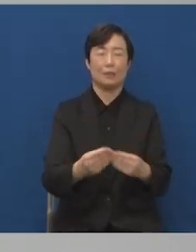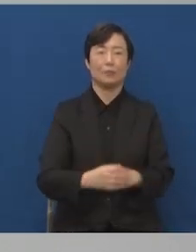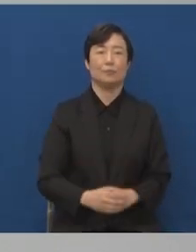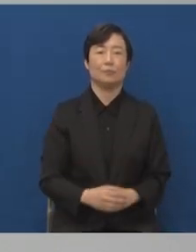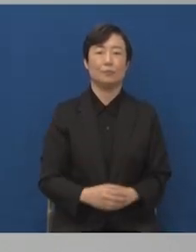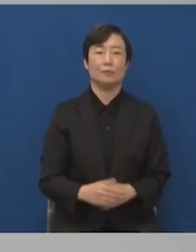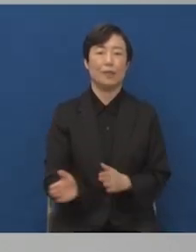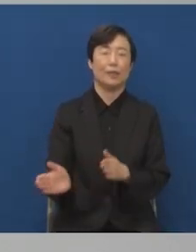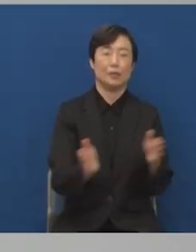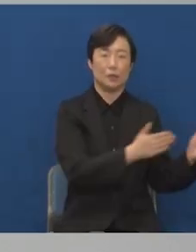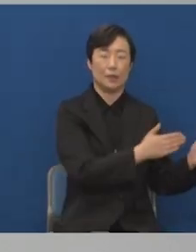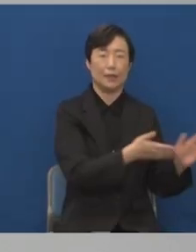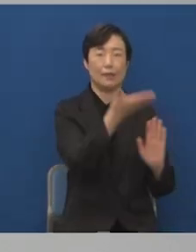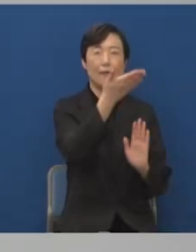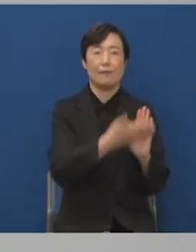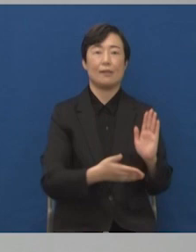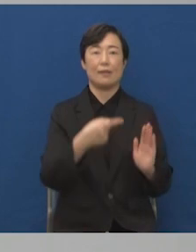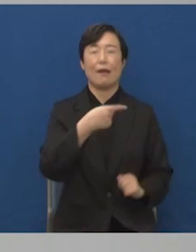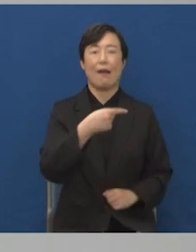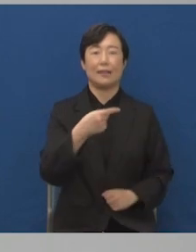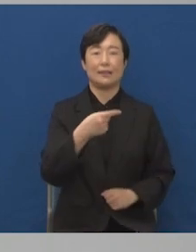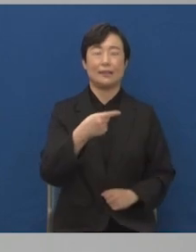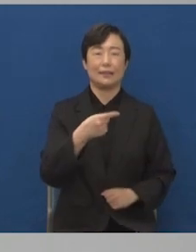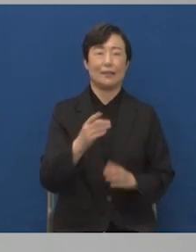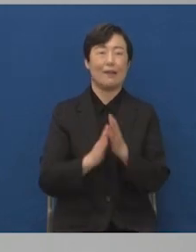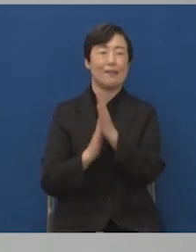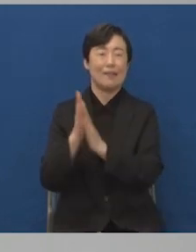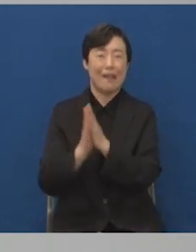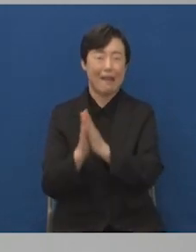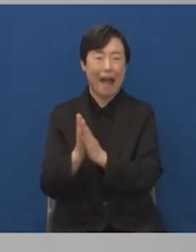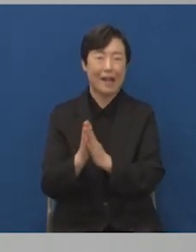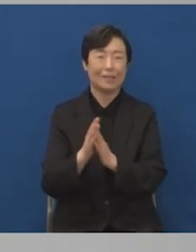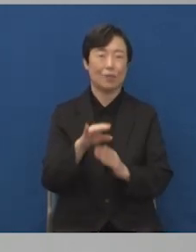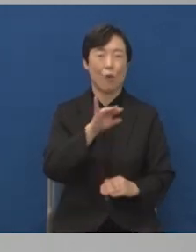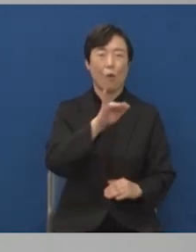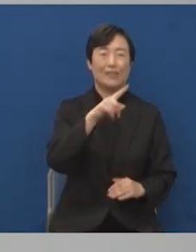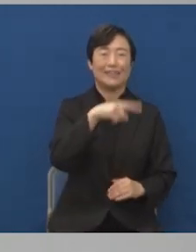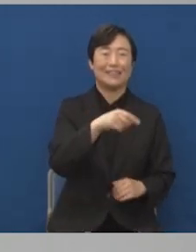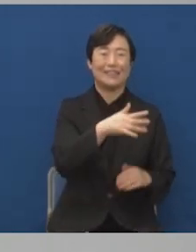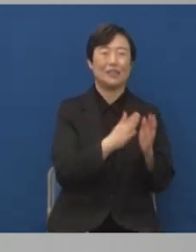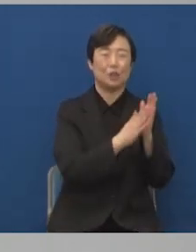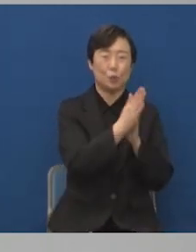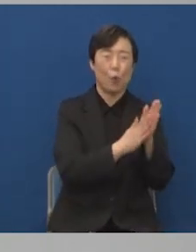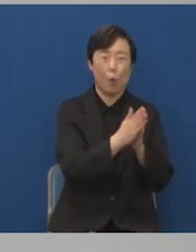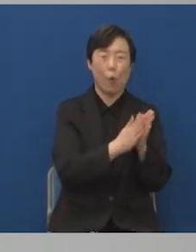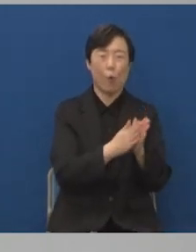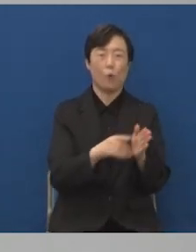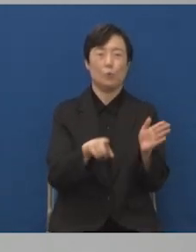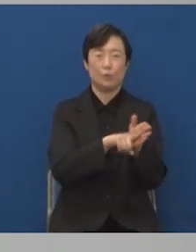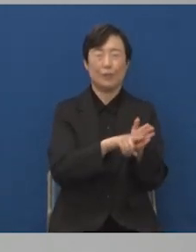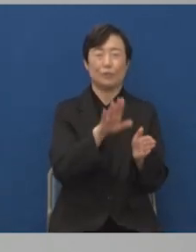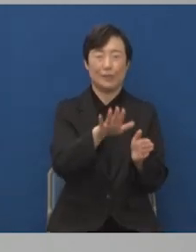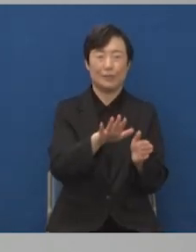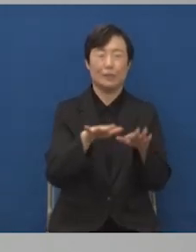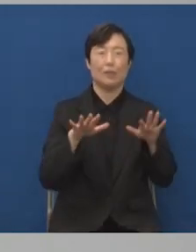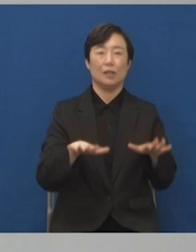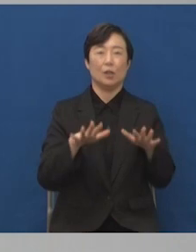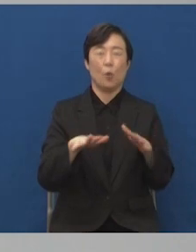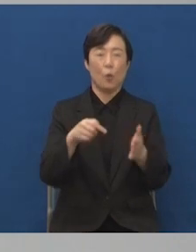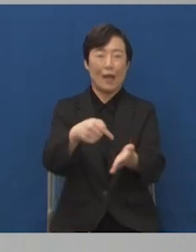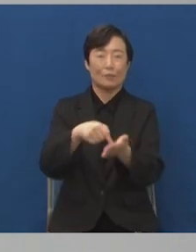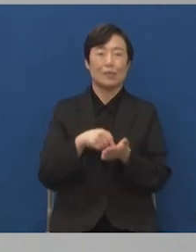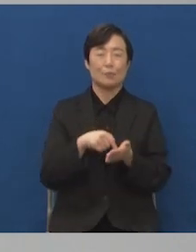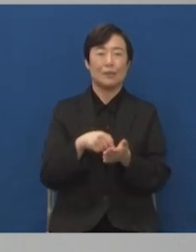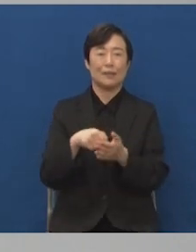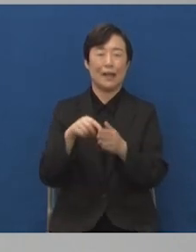します。日程第一、請願の付託および陳情の開付を行います。今回受理いたしました請願2